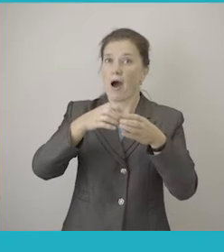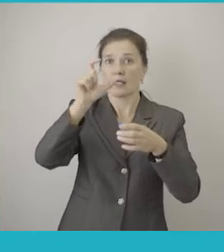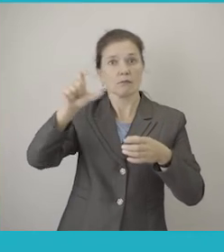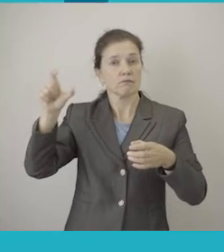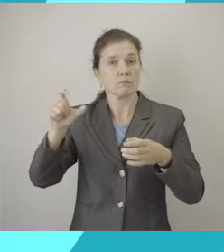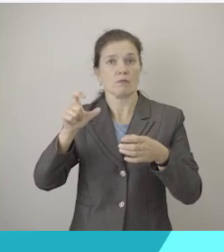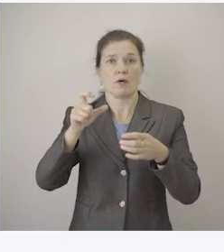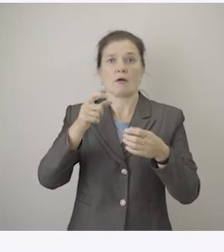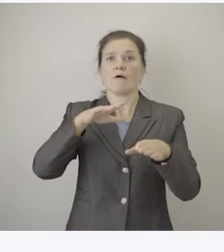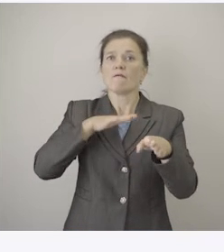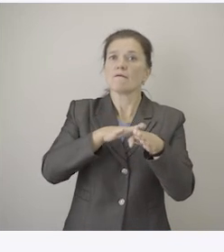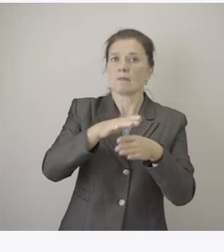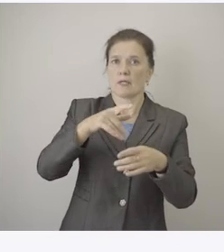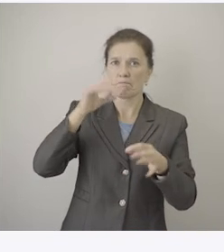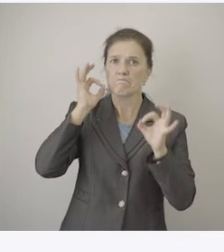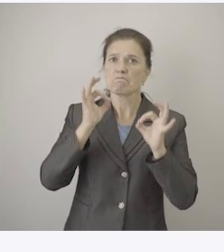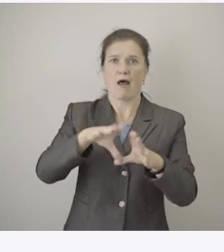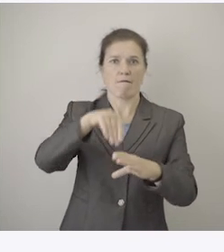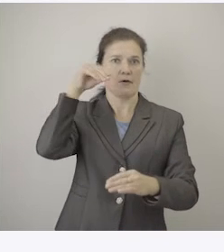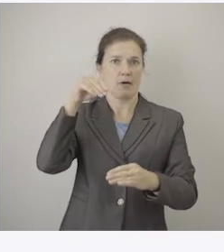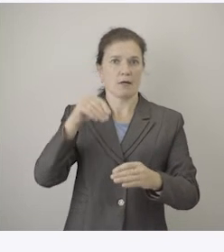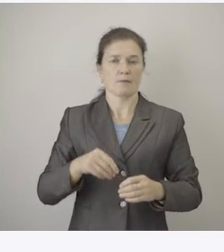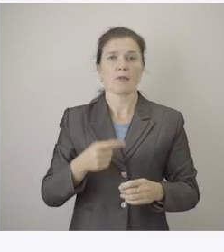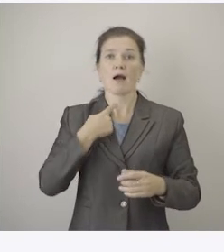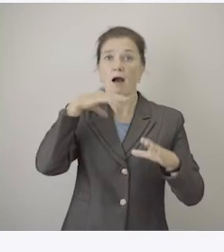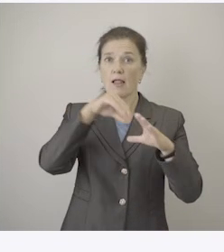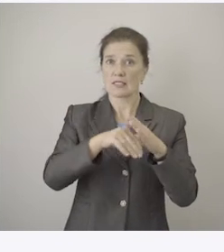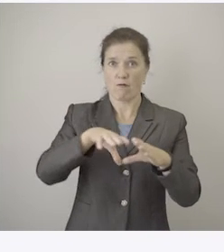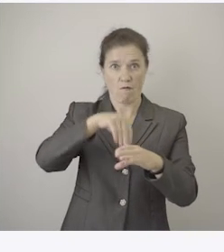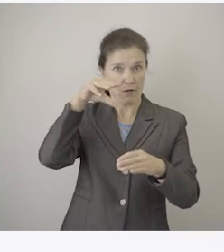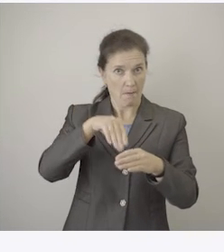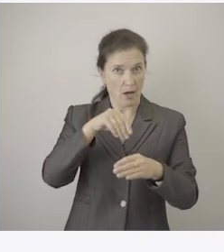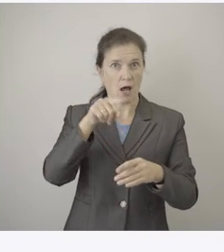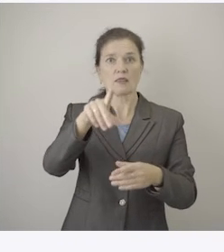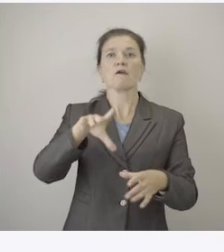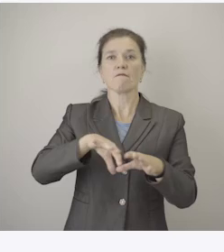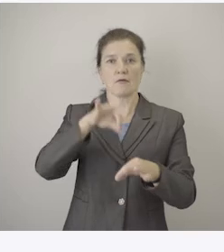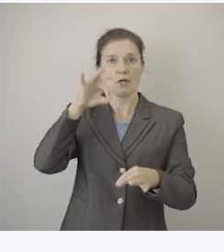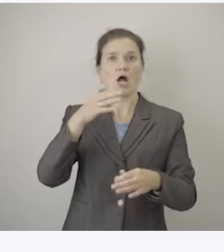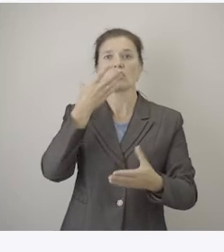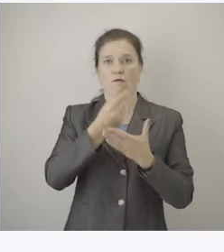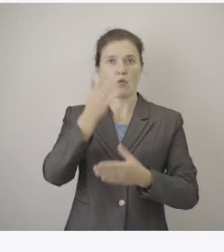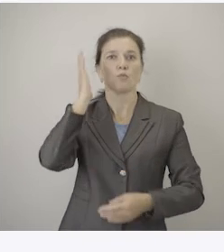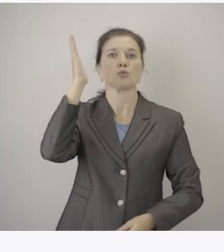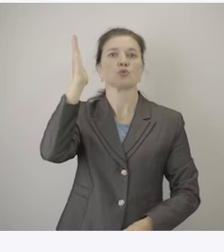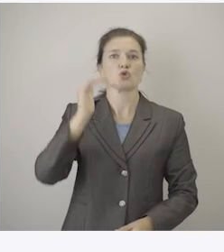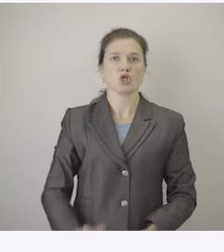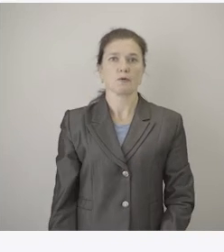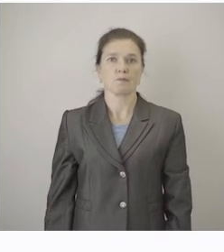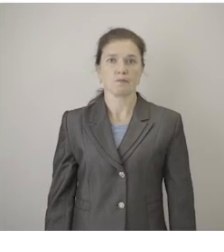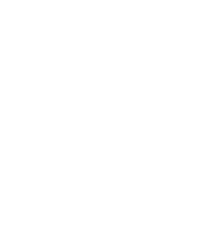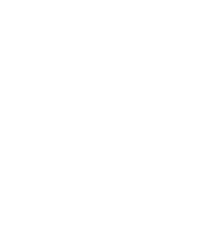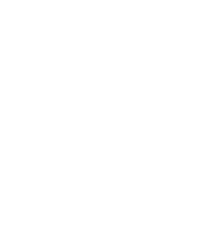избирателей. Ознакомьтесь с информацией о партиях и кандидатах. Сделайте